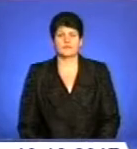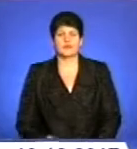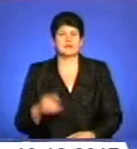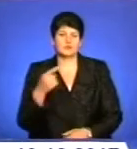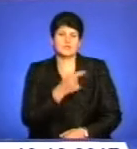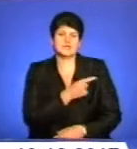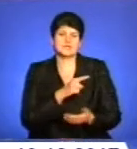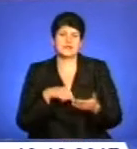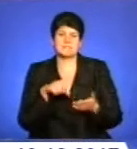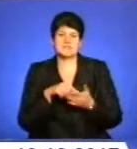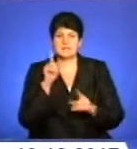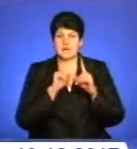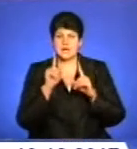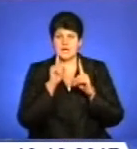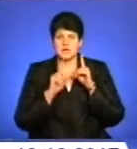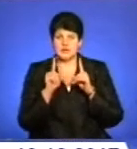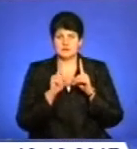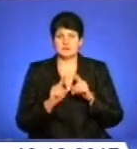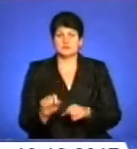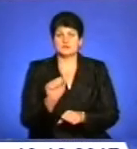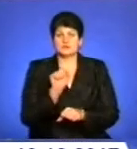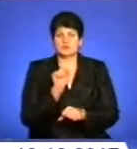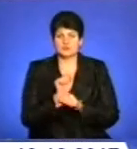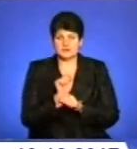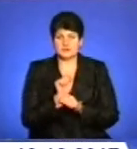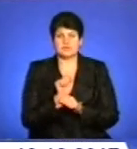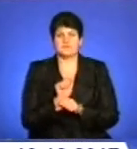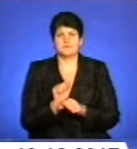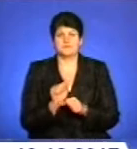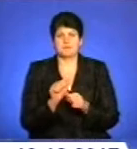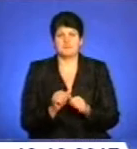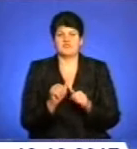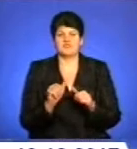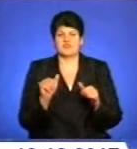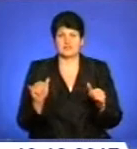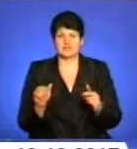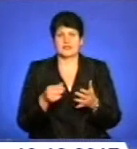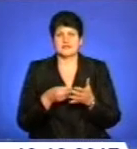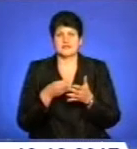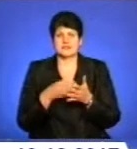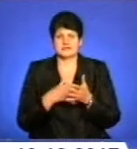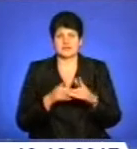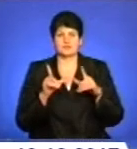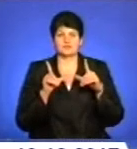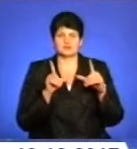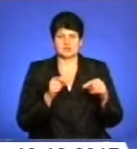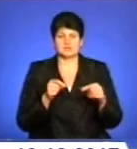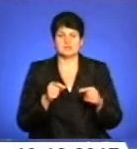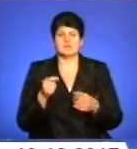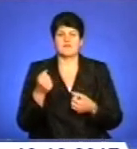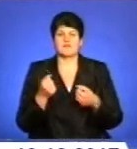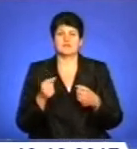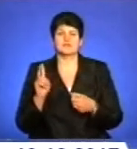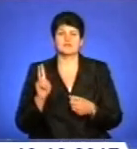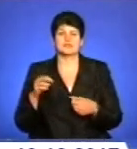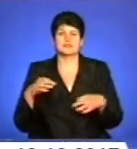Тернопільська міська рада поставила на паузу підвищення тарифу на проїзд у громадському транспорті, оскільки чекають на пасажирів, які ще не подали